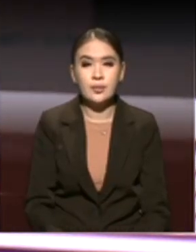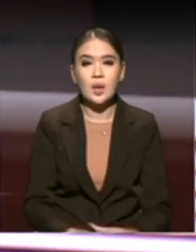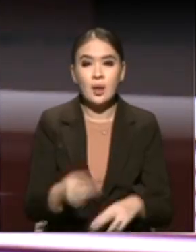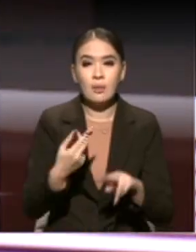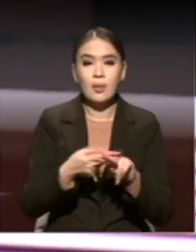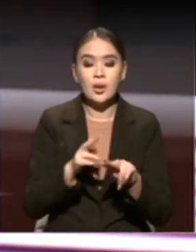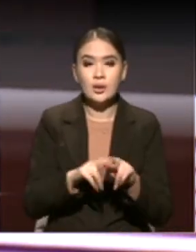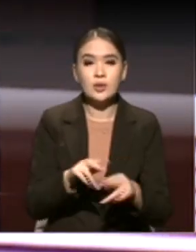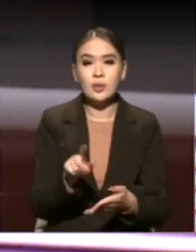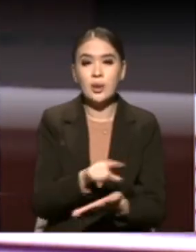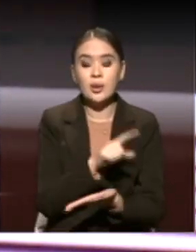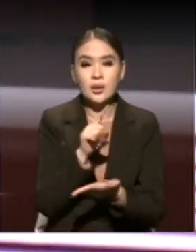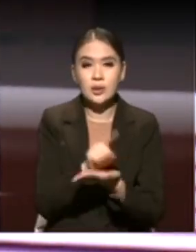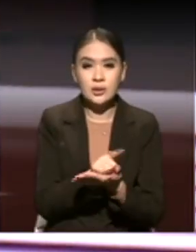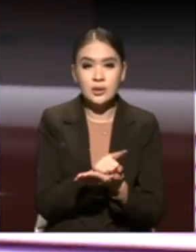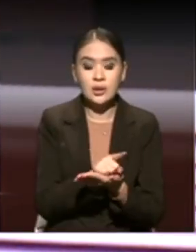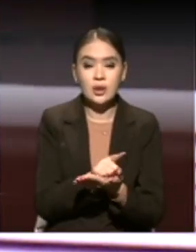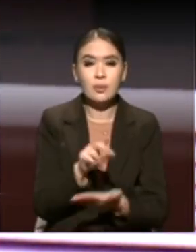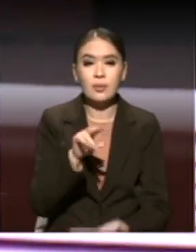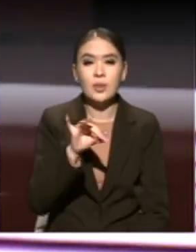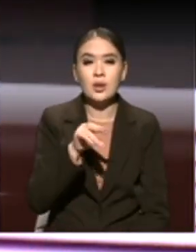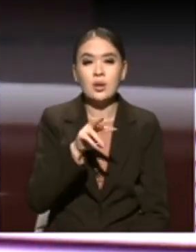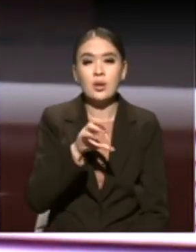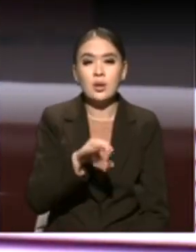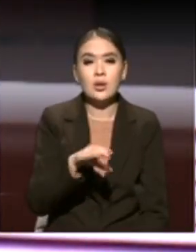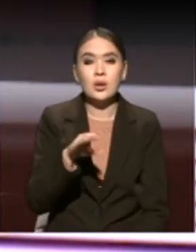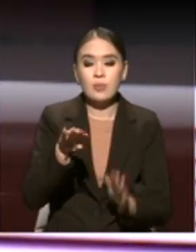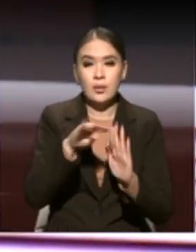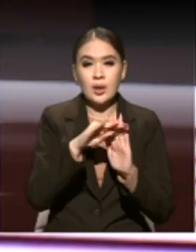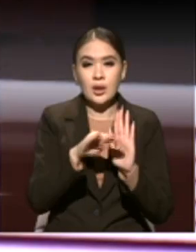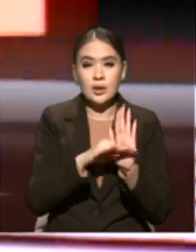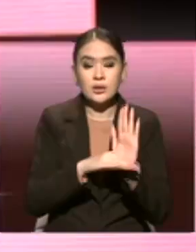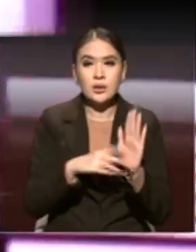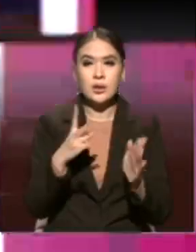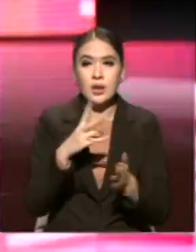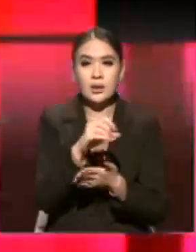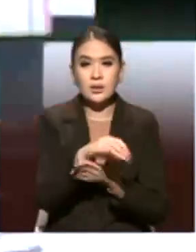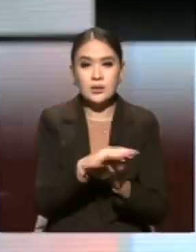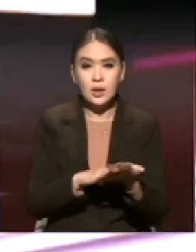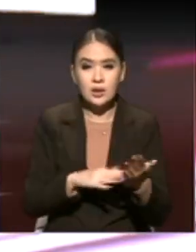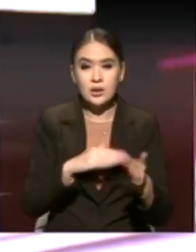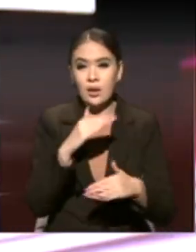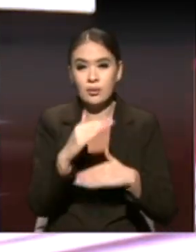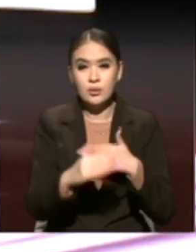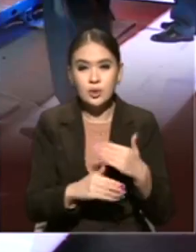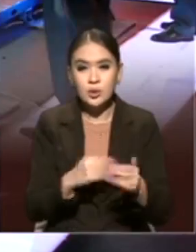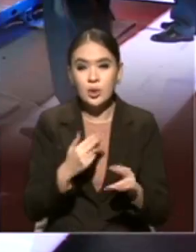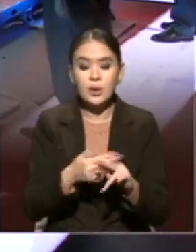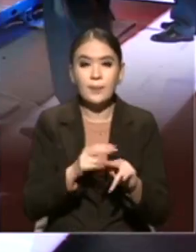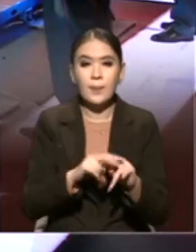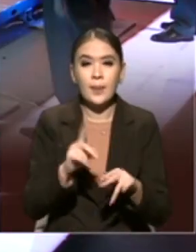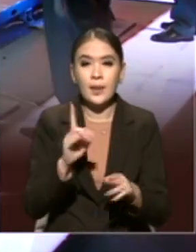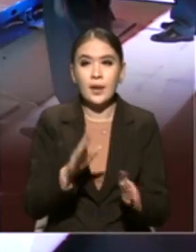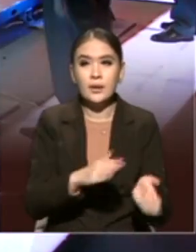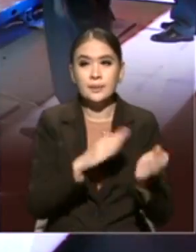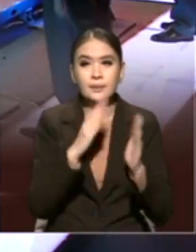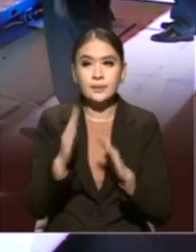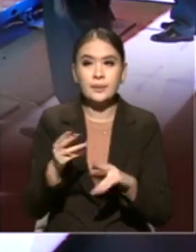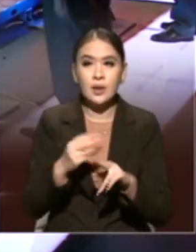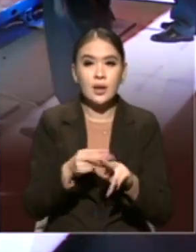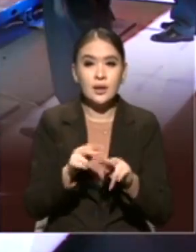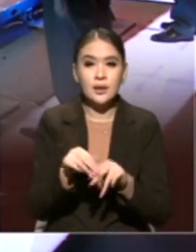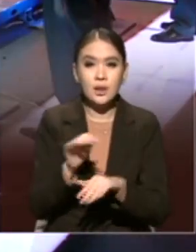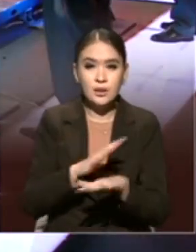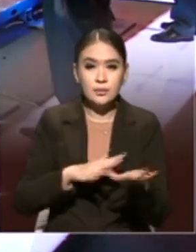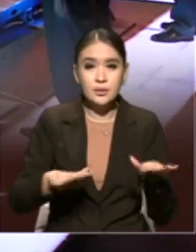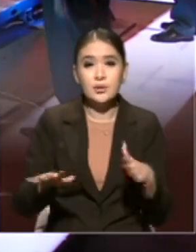Сондықтан біз әрине мынау пилоттық проект, бұның әрине бұрын ары қарай дамыту керек, жақсы, бірақ сол жағынан елімізге